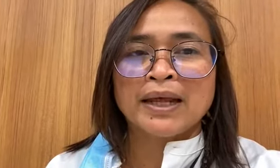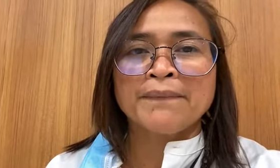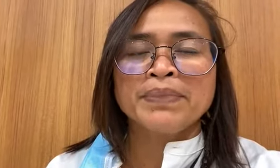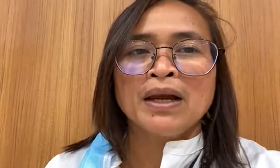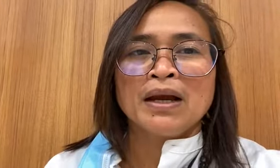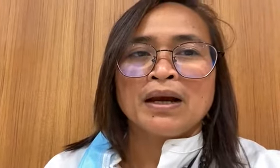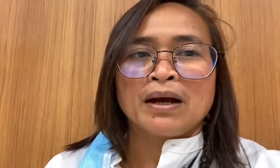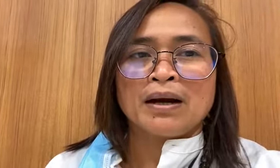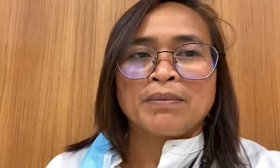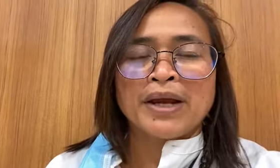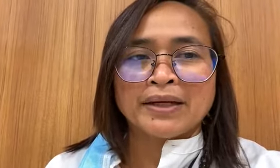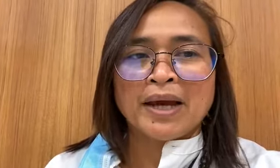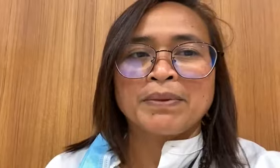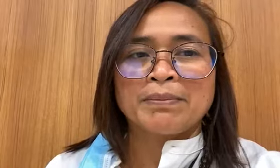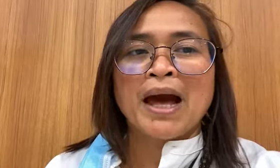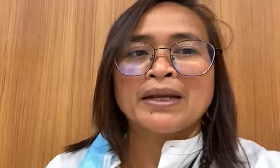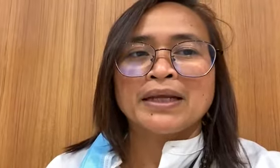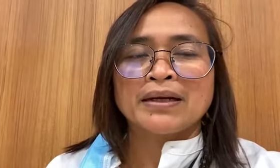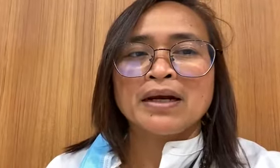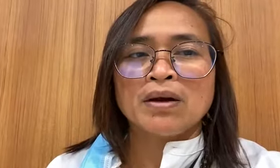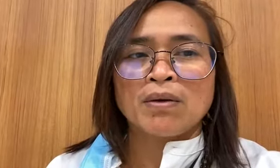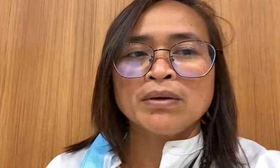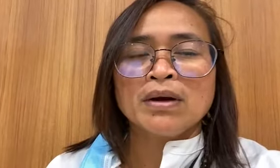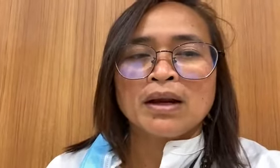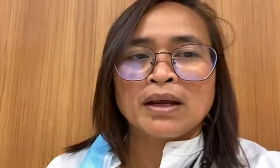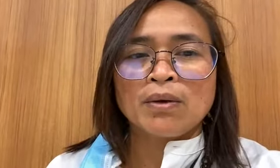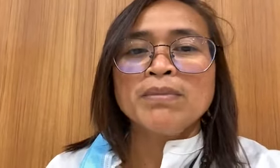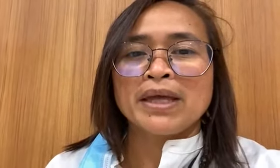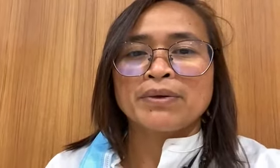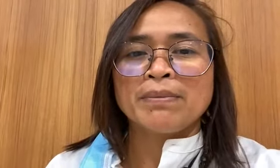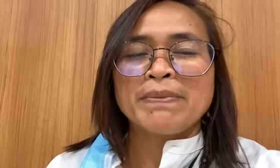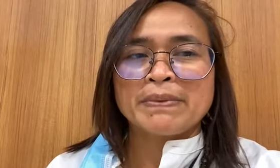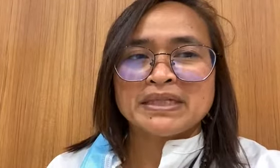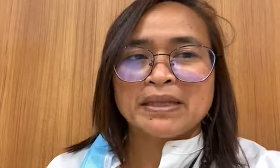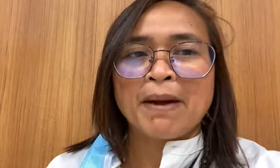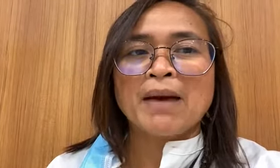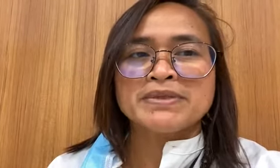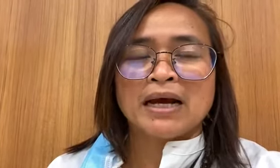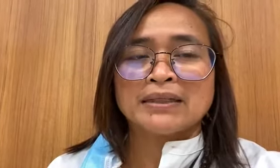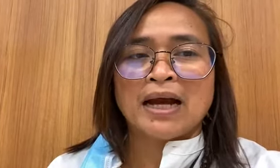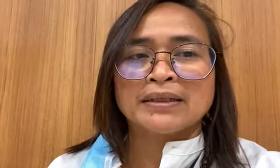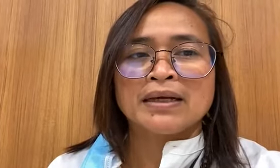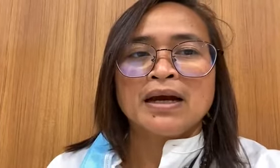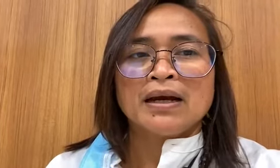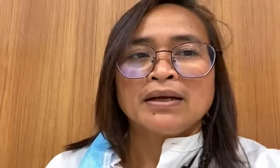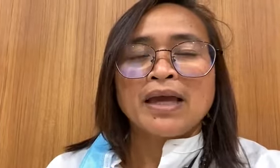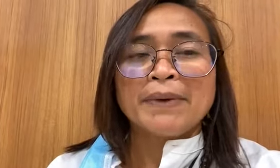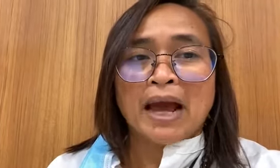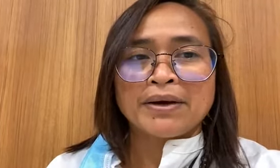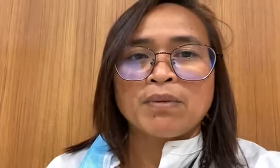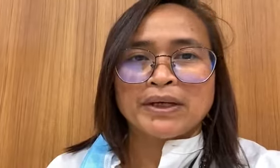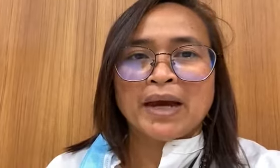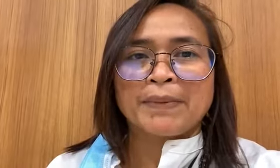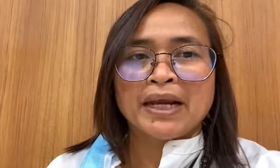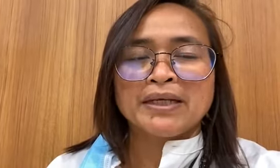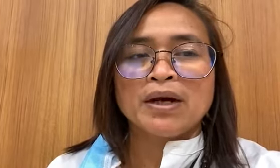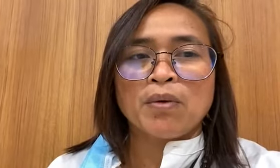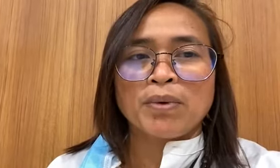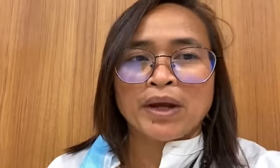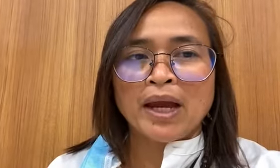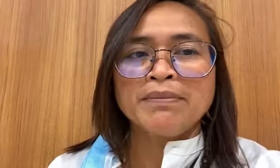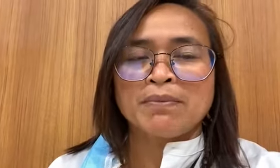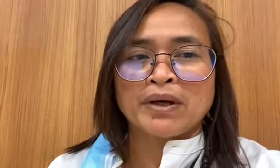ทยนั้นบริหารงานผิดพลาดในการเรื่องของและล้มเหลวนะไม่มีประสิทธิภาพจากการแก้ปัญหาเรื่องบ่อนการพนัน